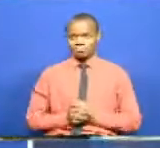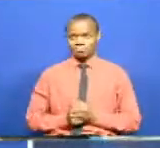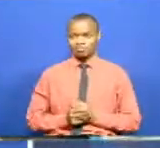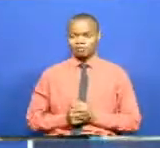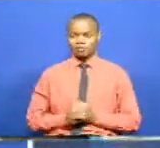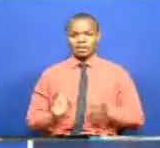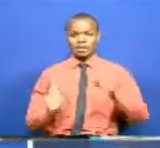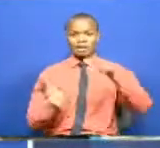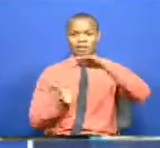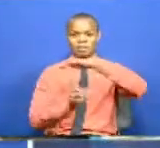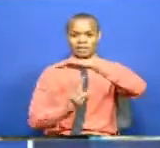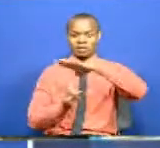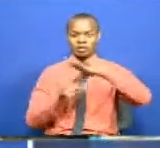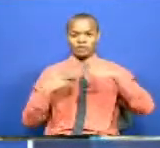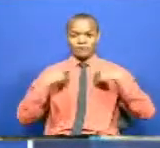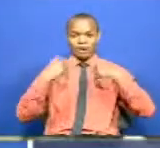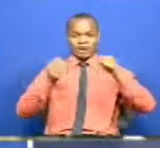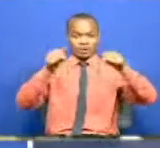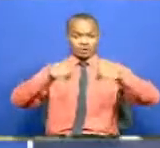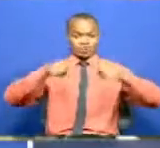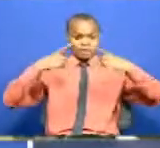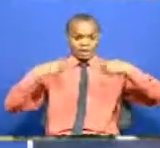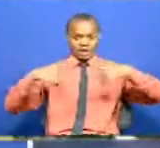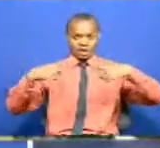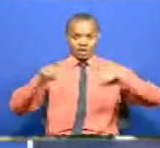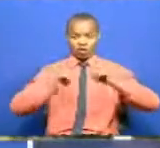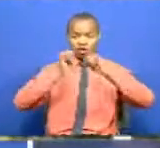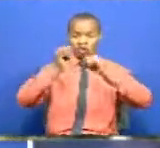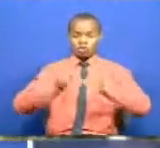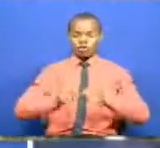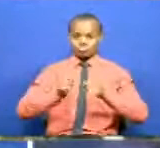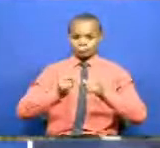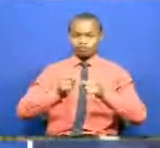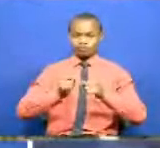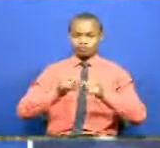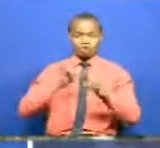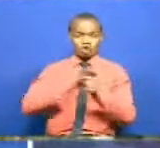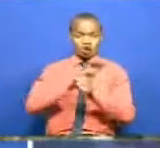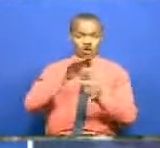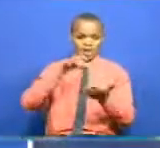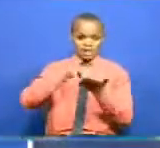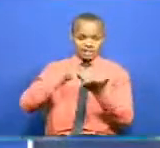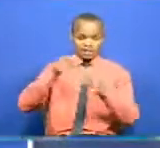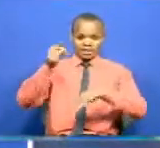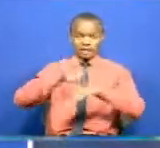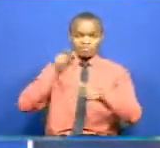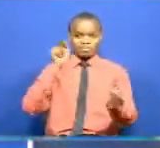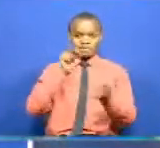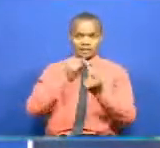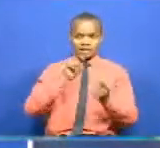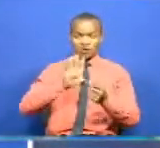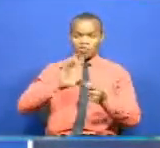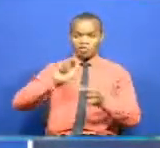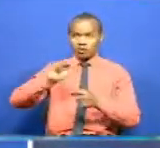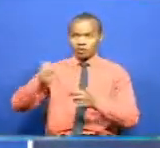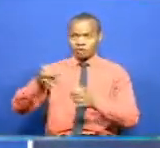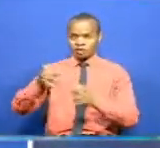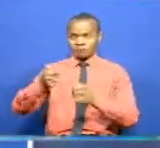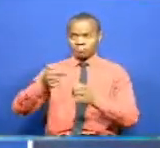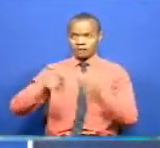Wizara ya Afya leo imetangaza maambukizi mapya 190 ya virusi vya corona baada ya kupimwa kwa sampuli